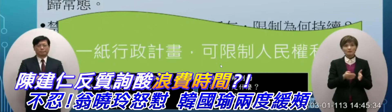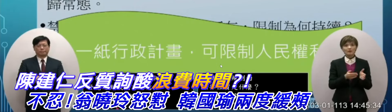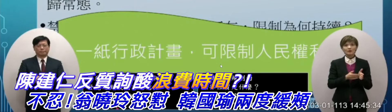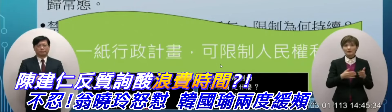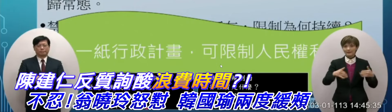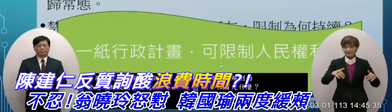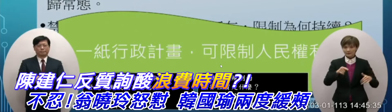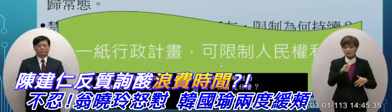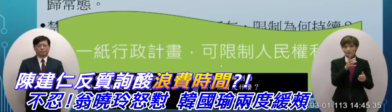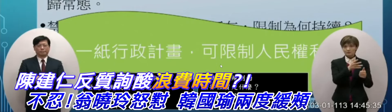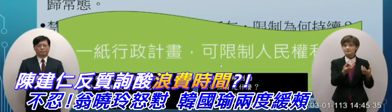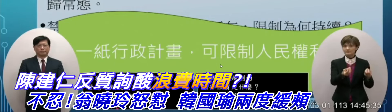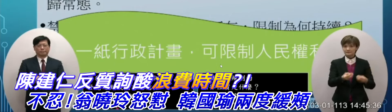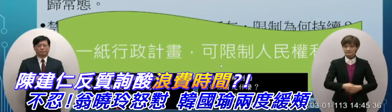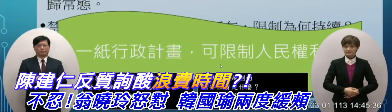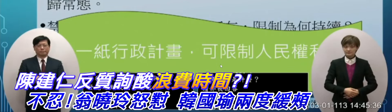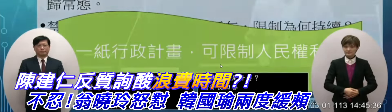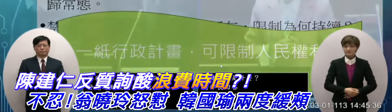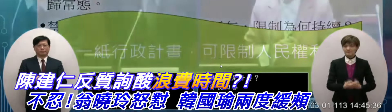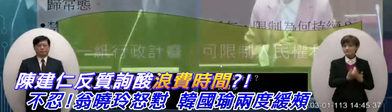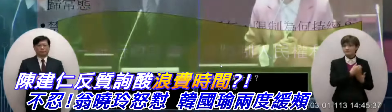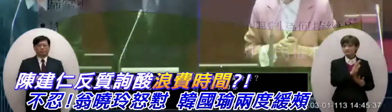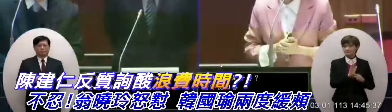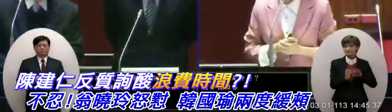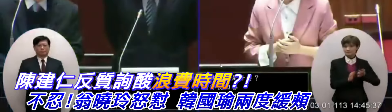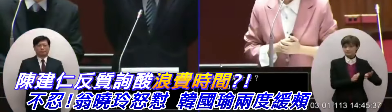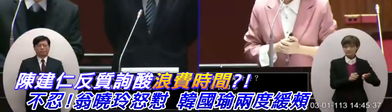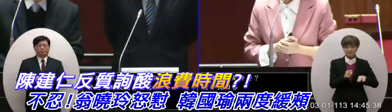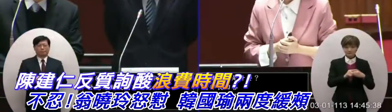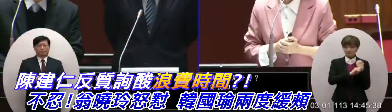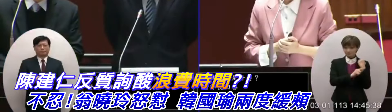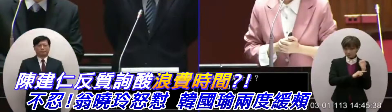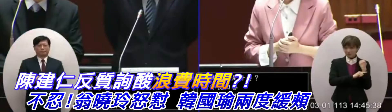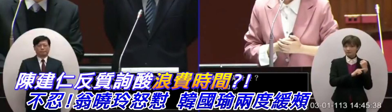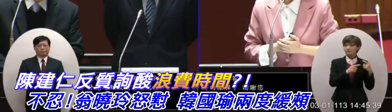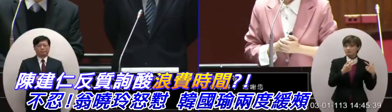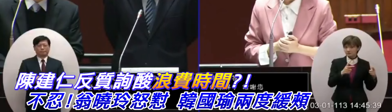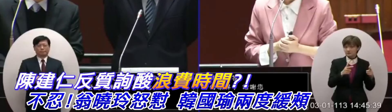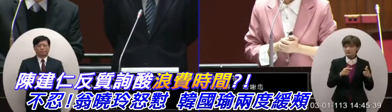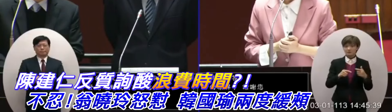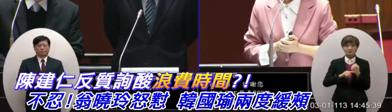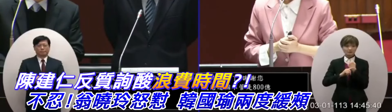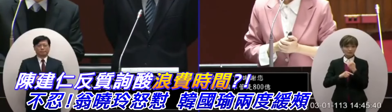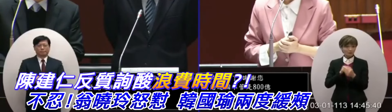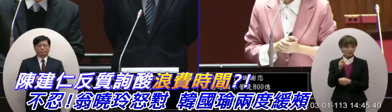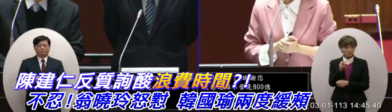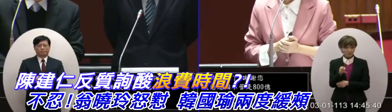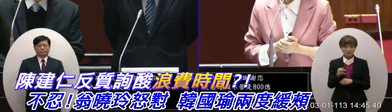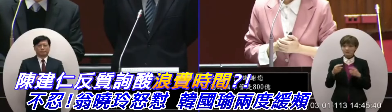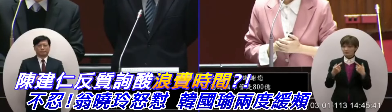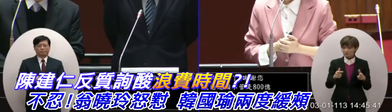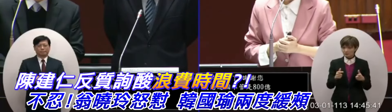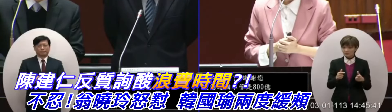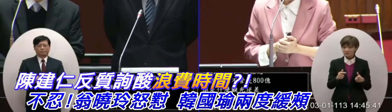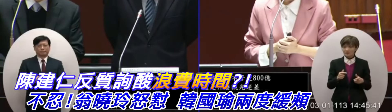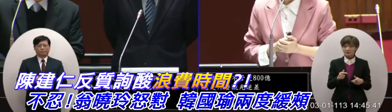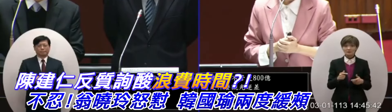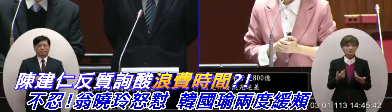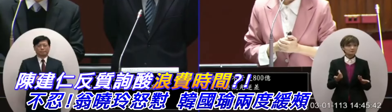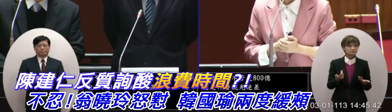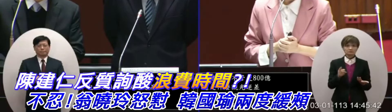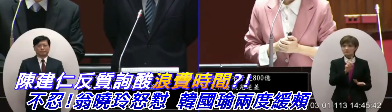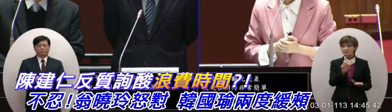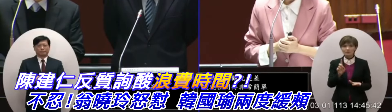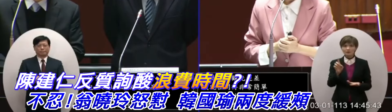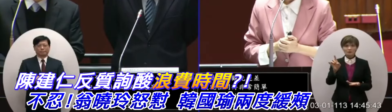问你。 是， 可以用一个不是法律、不是法规命令来限制人民的基本